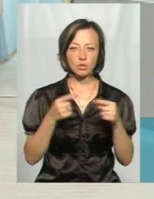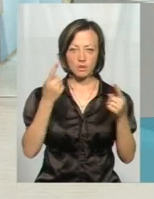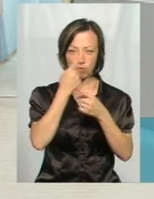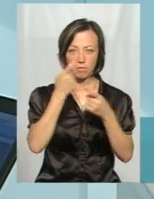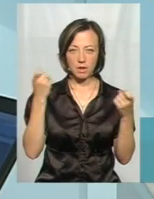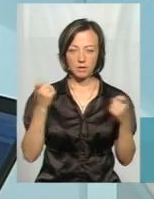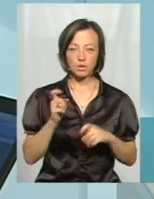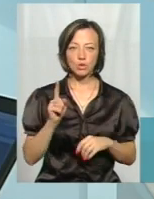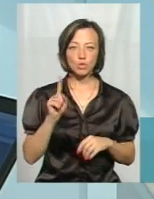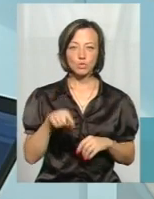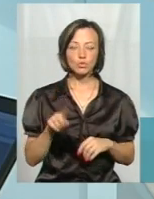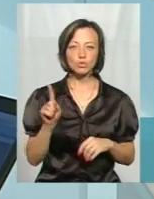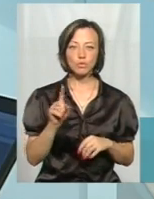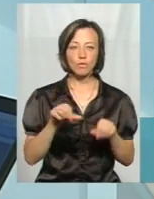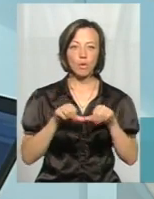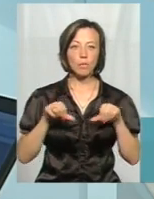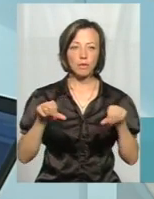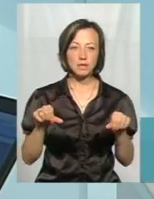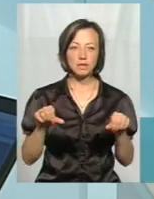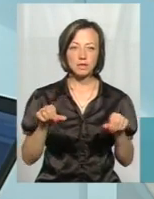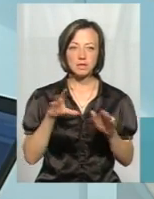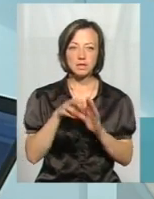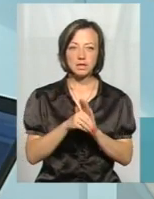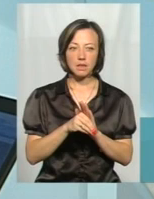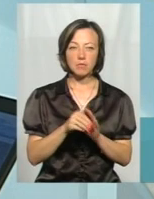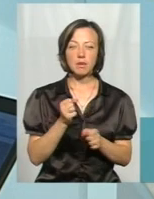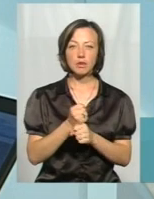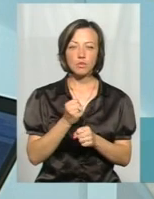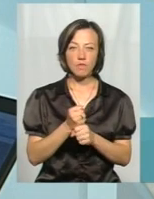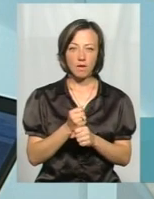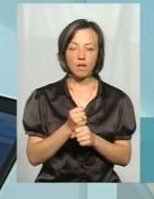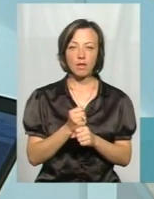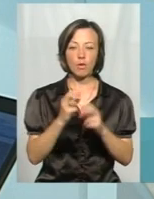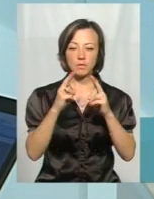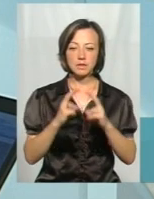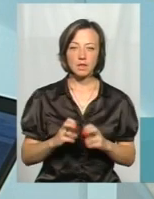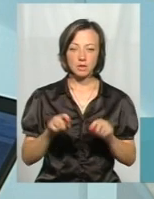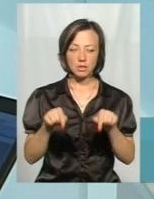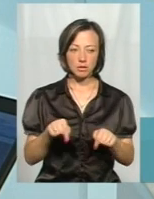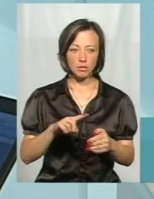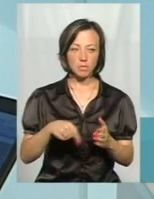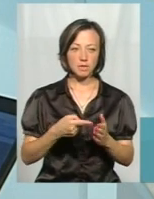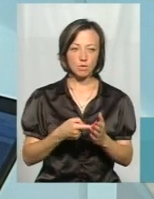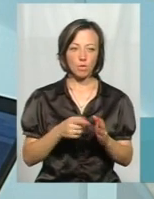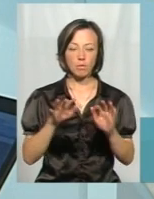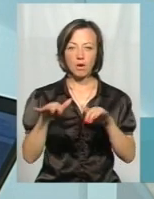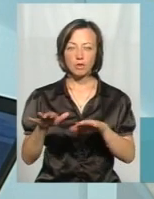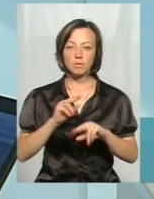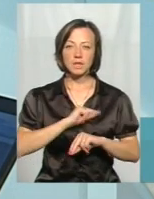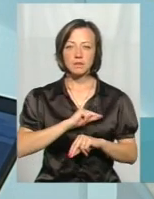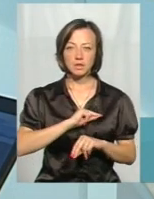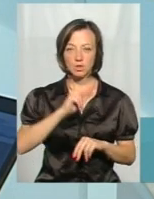тому що в комісії, можливо, яка й працювала по обстеженню даного об'єкту,